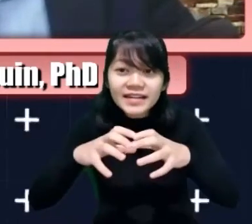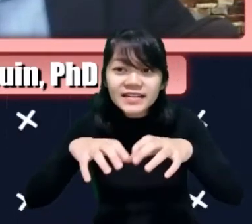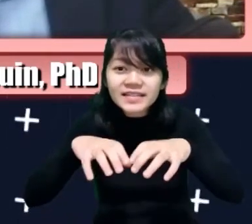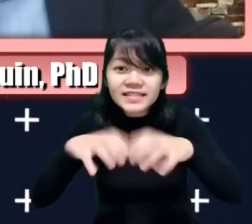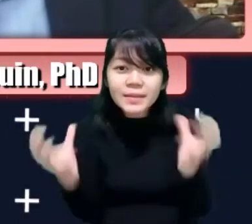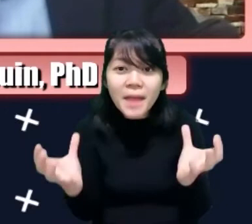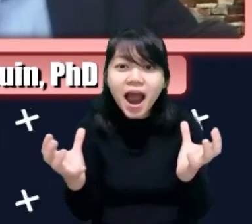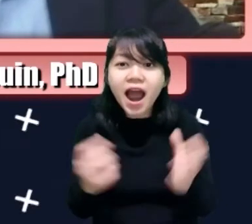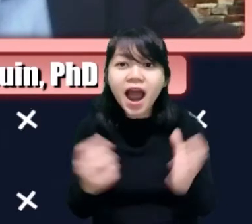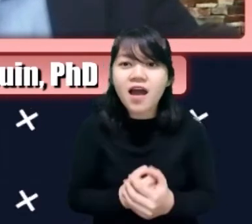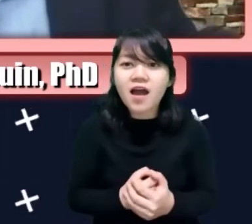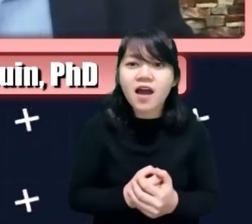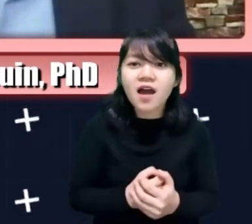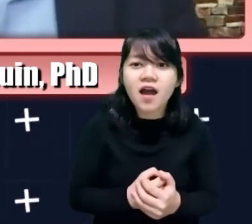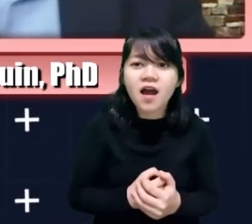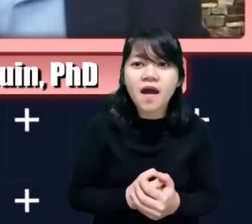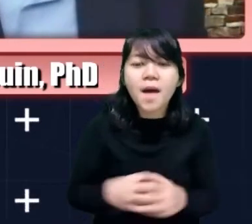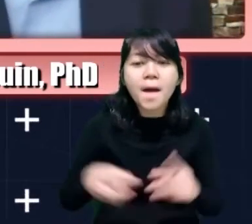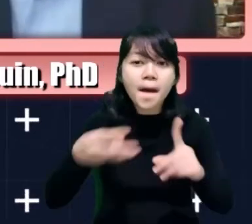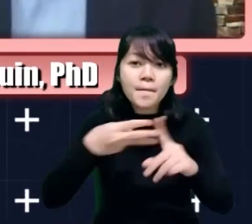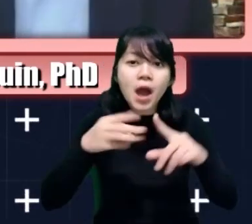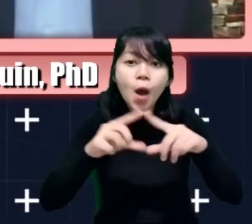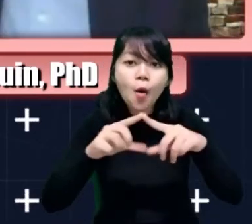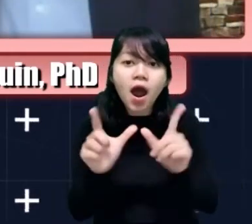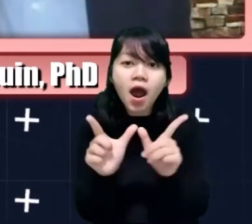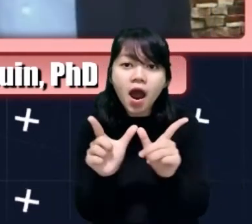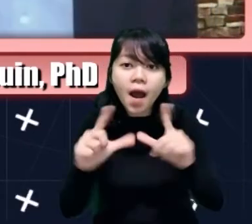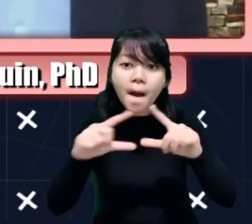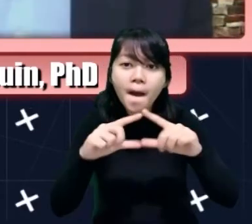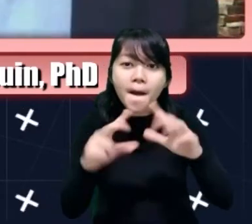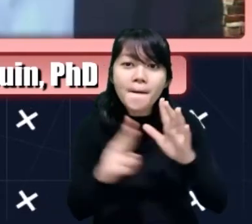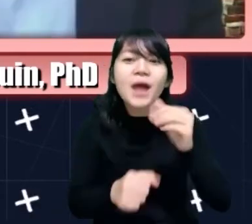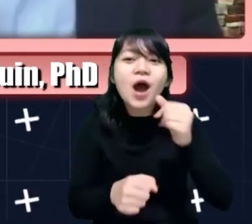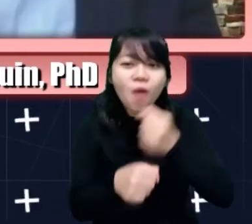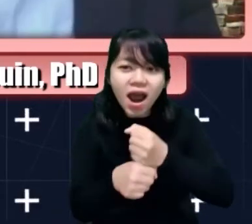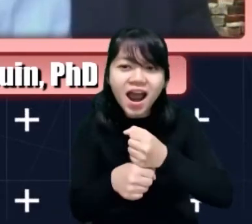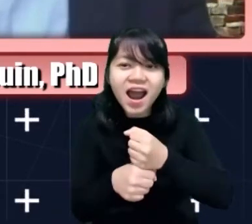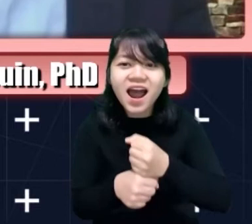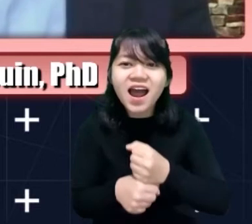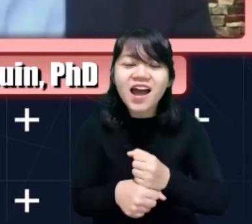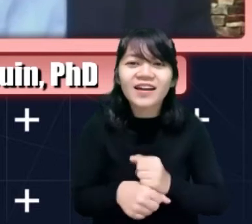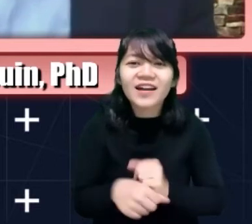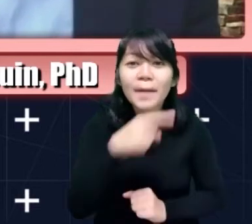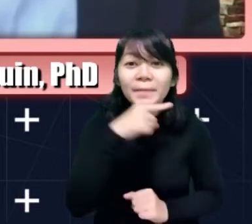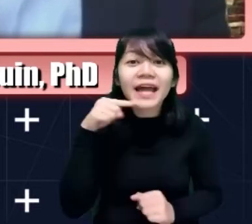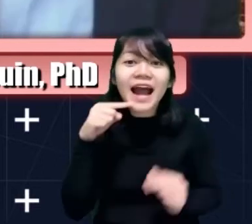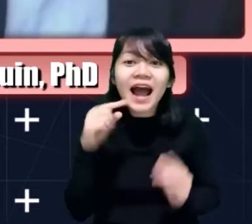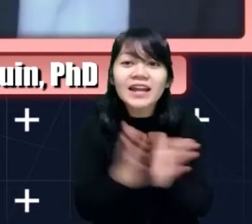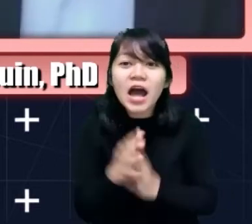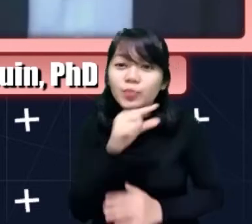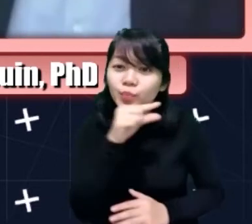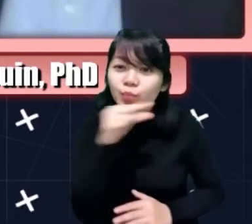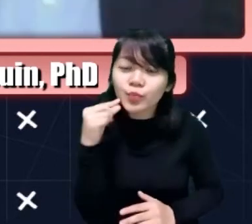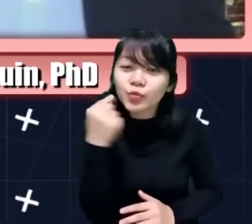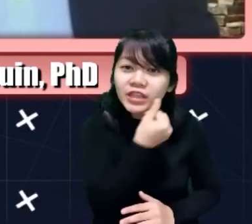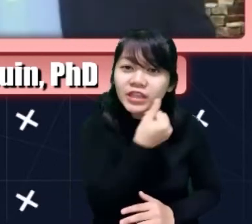merah, bawang putih. Ya, mereka sebutkanlah semua sayur-sayur. Tetapi yang bikin mereka menangis itu adalah daging.